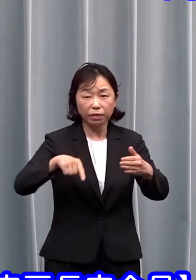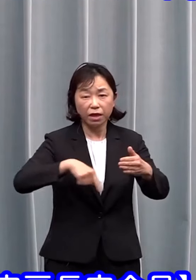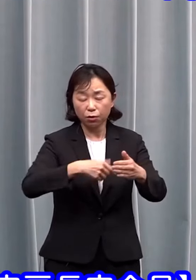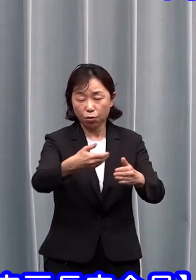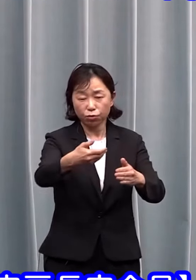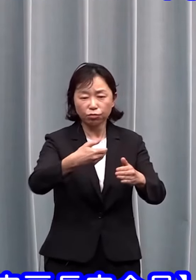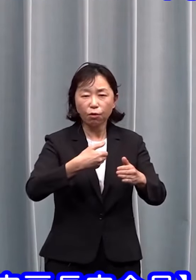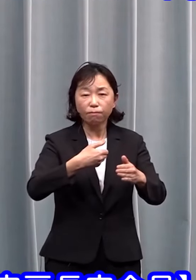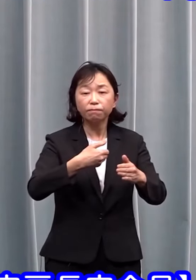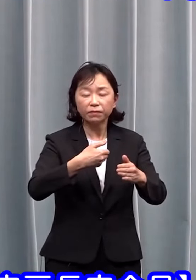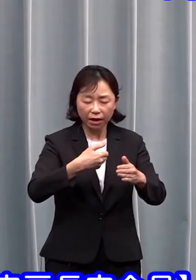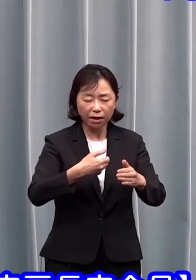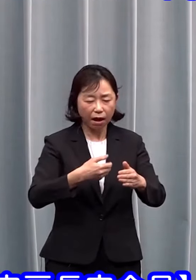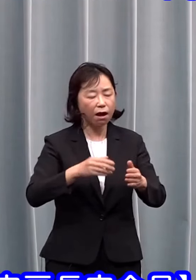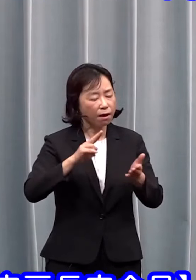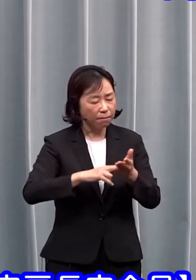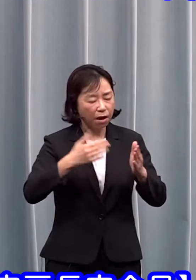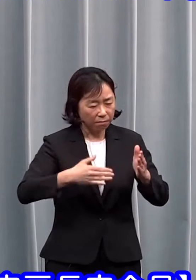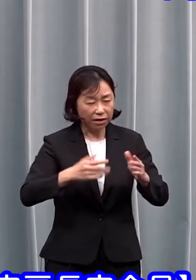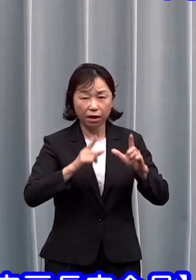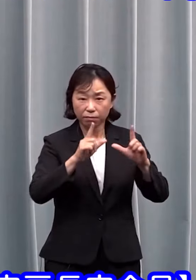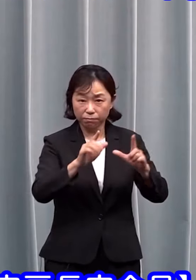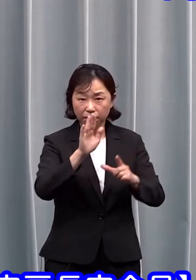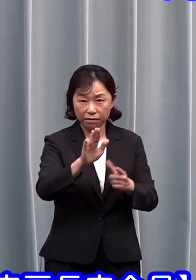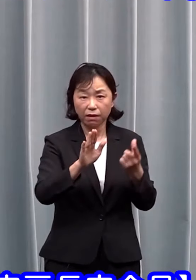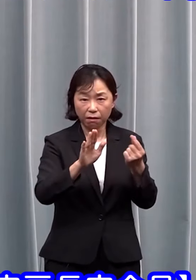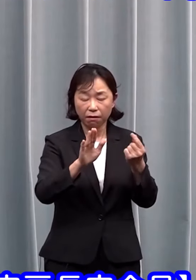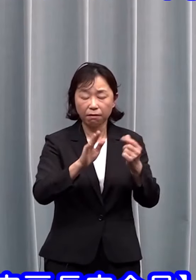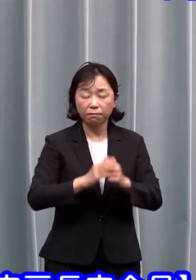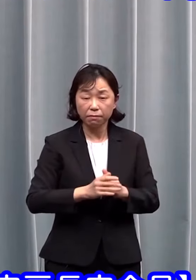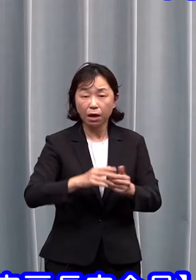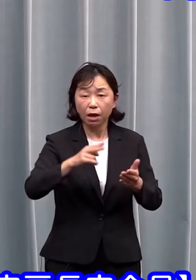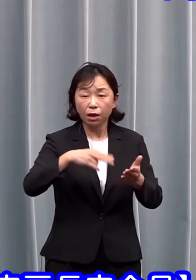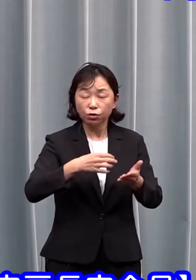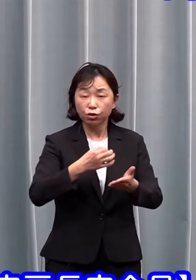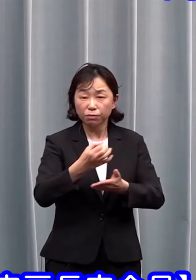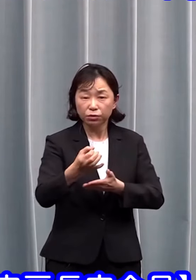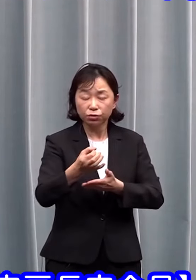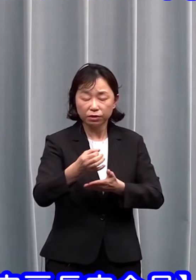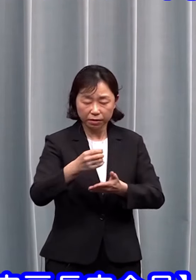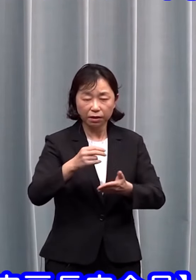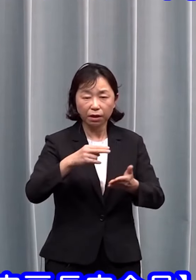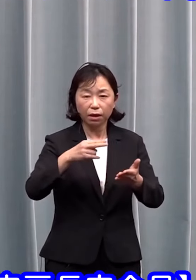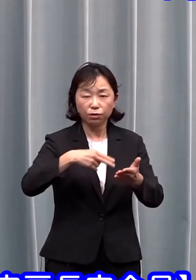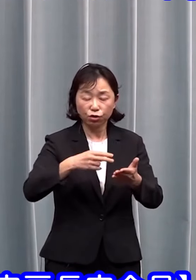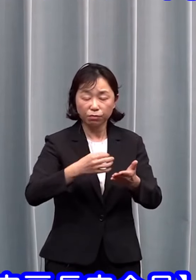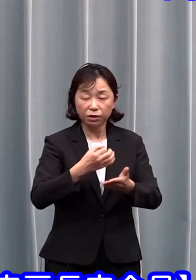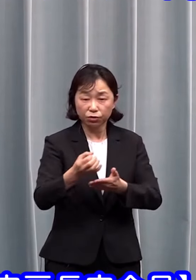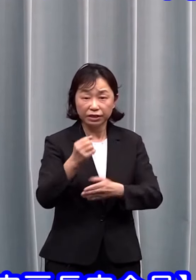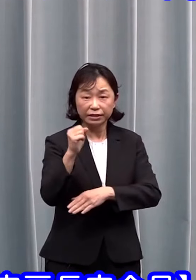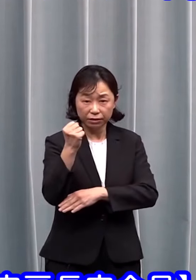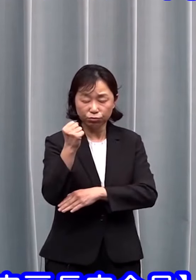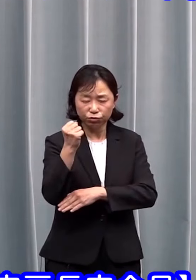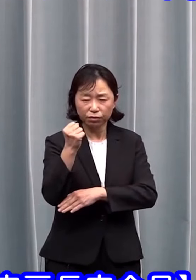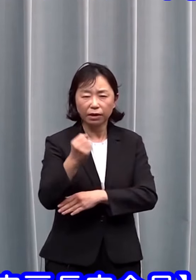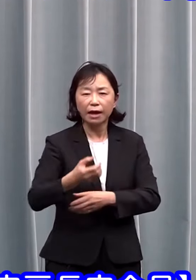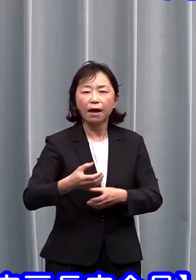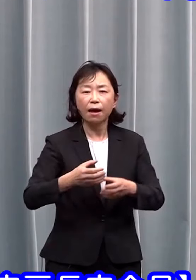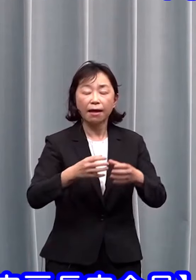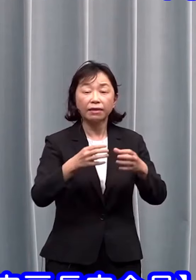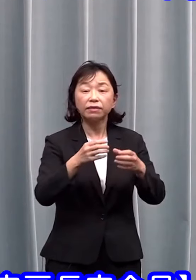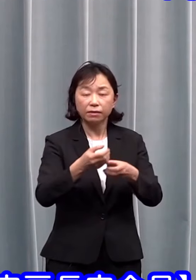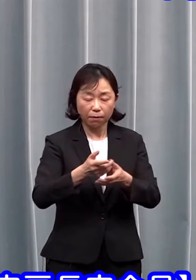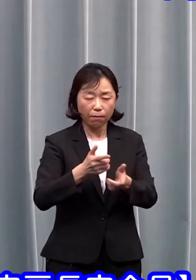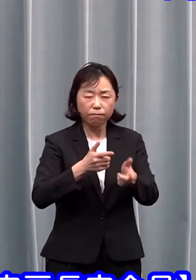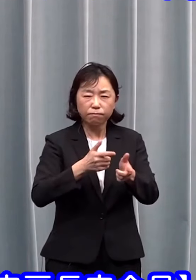っておりますが、これは先日こちらも読売が報じてますが、アメリカ向けに、弾薬などの装備部品をですね、増産するという